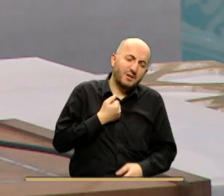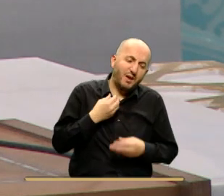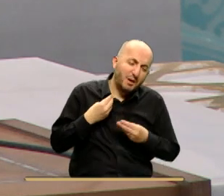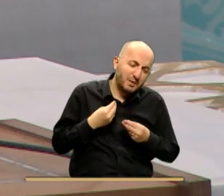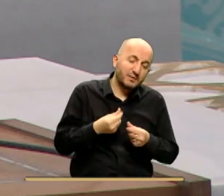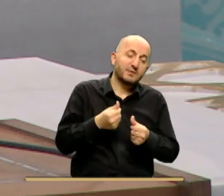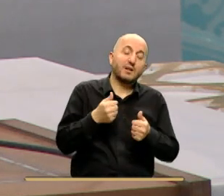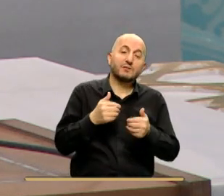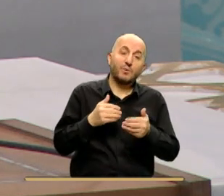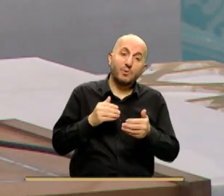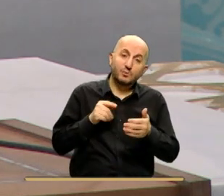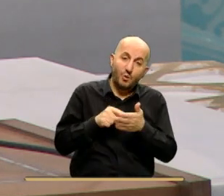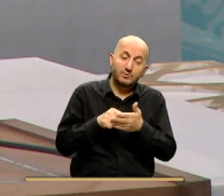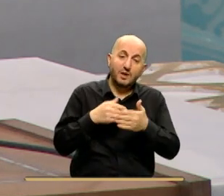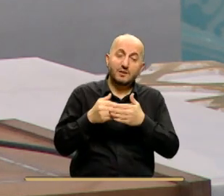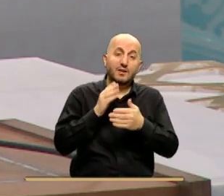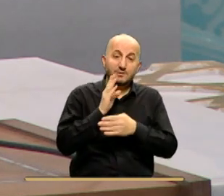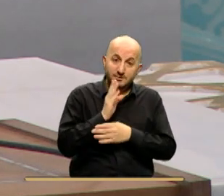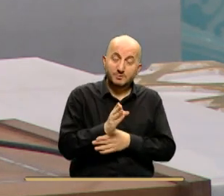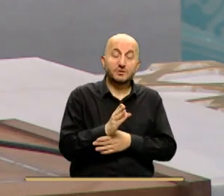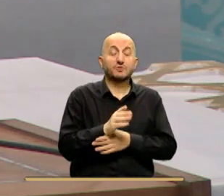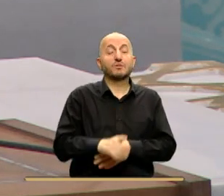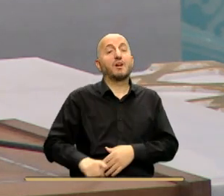kadar gitmiş ve Cenab-ı Hak